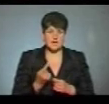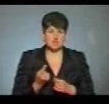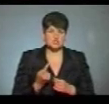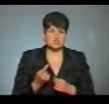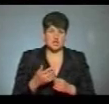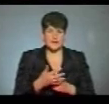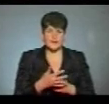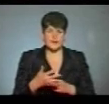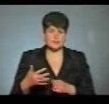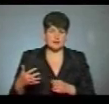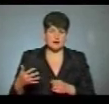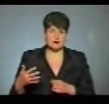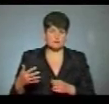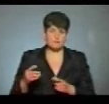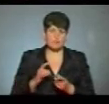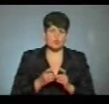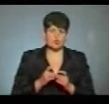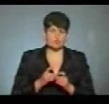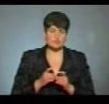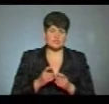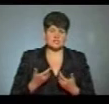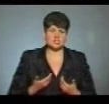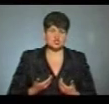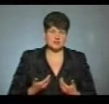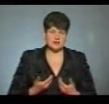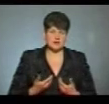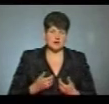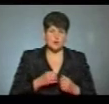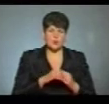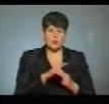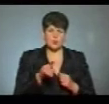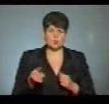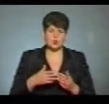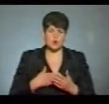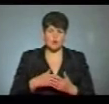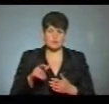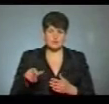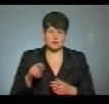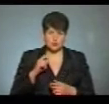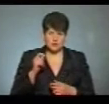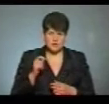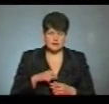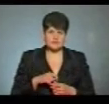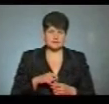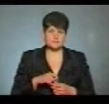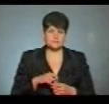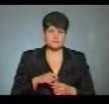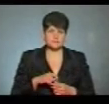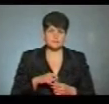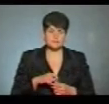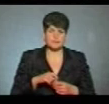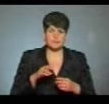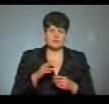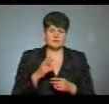перших рядах боротьби за життя кожного громадянина України, незважаючи, чи йому 3